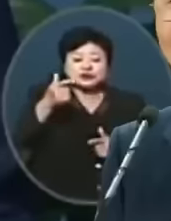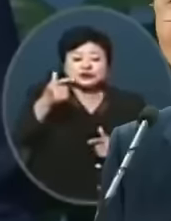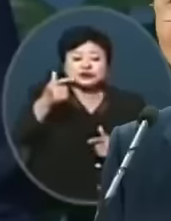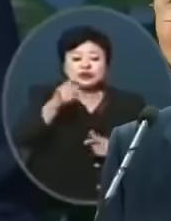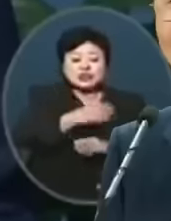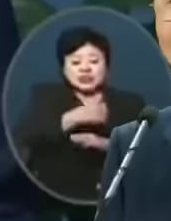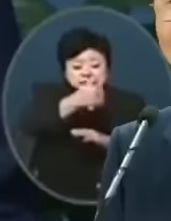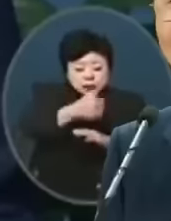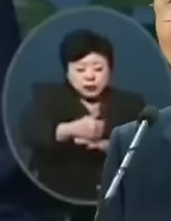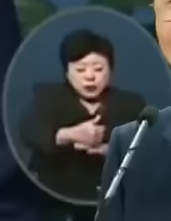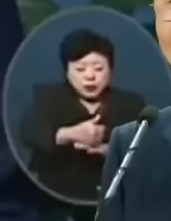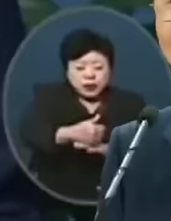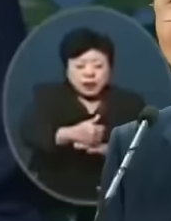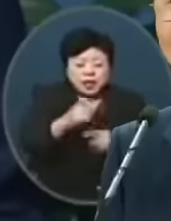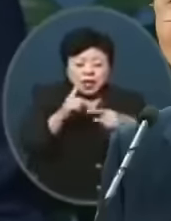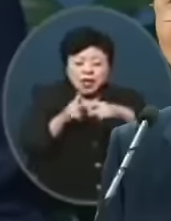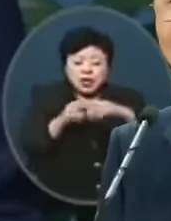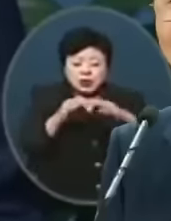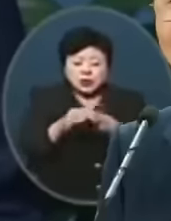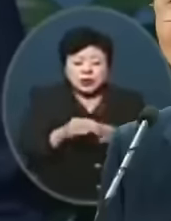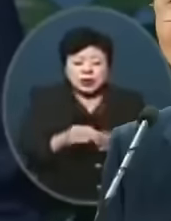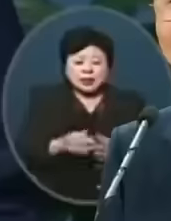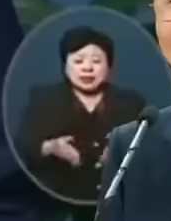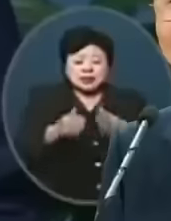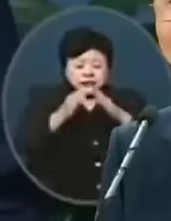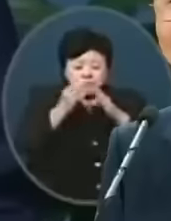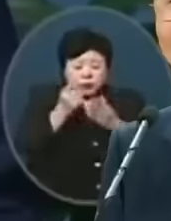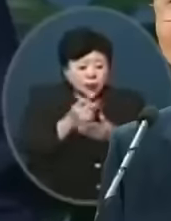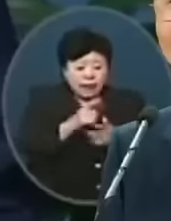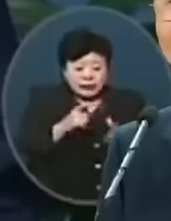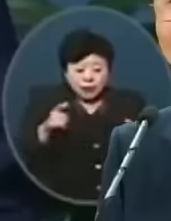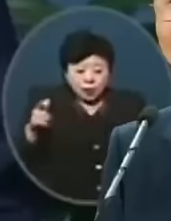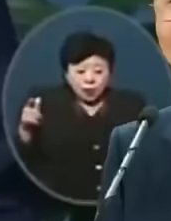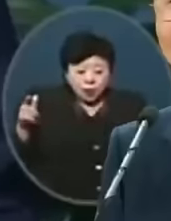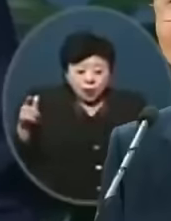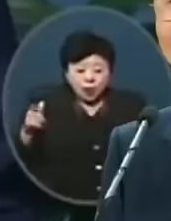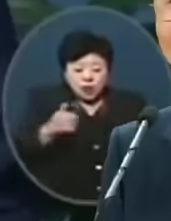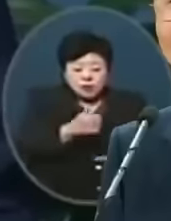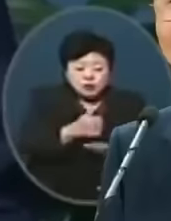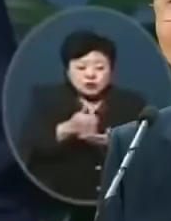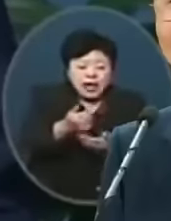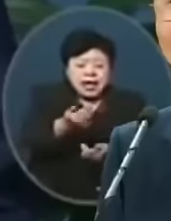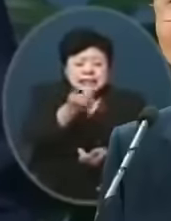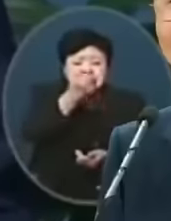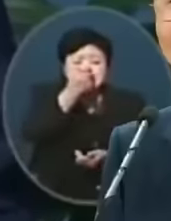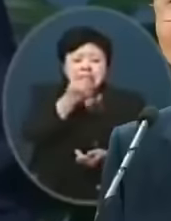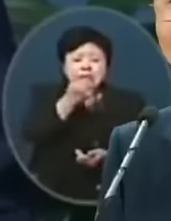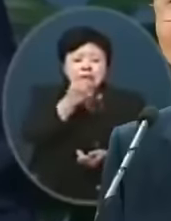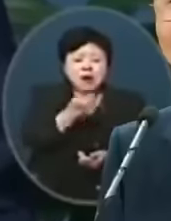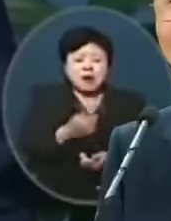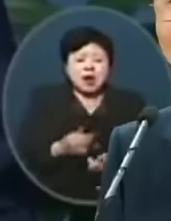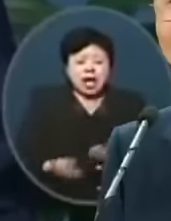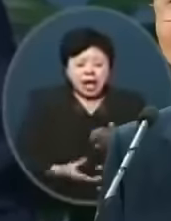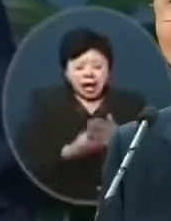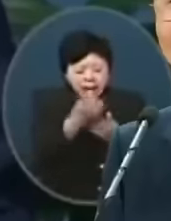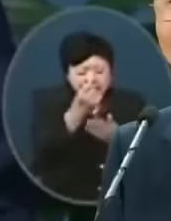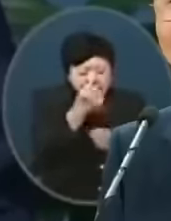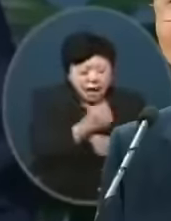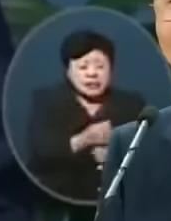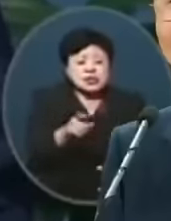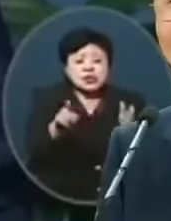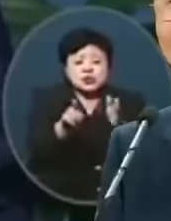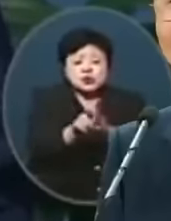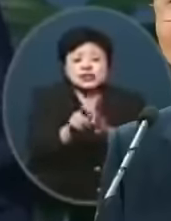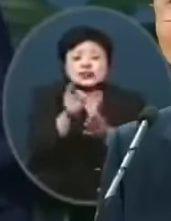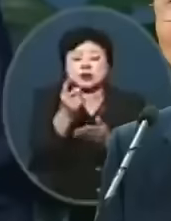예수 그리스도의 교회를 짓기 위해서 나온 것이 아닙니다. 주와 생명을 하나로 하기 위해서 나오신